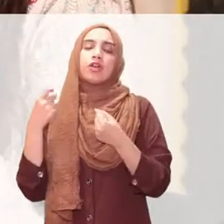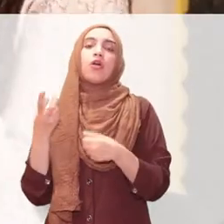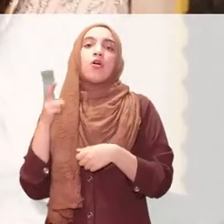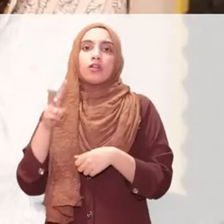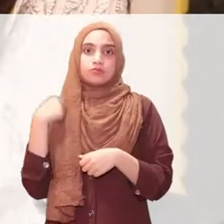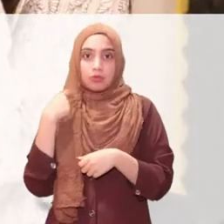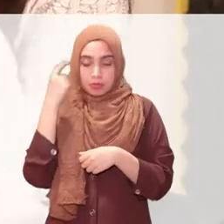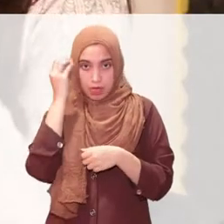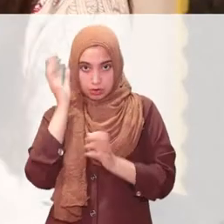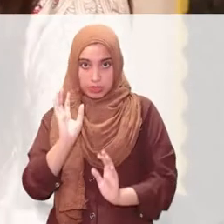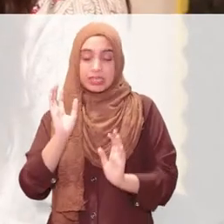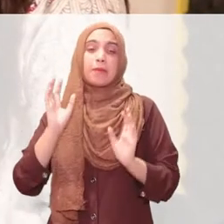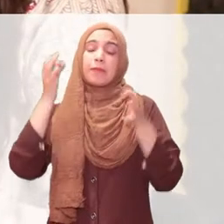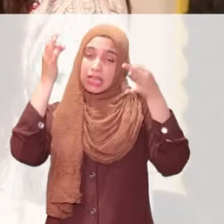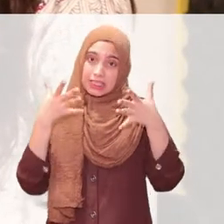एंड